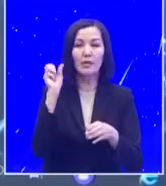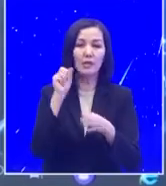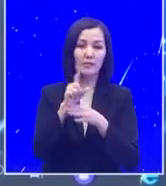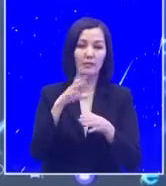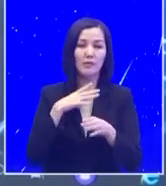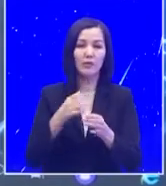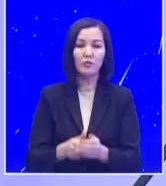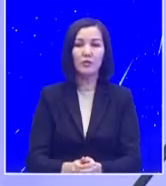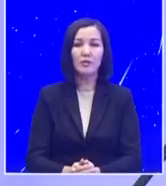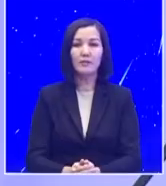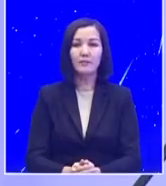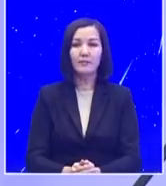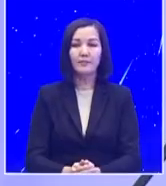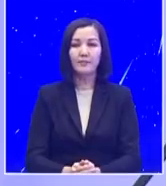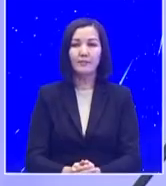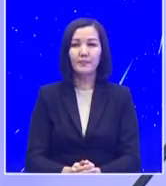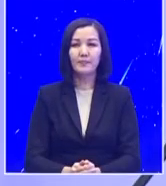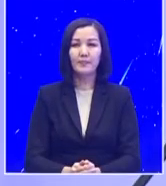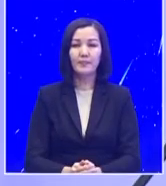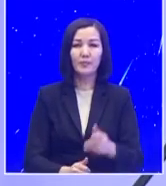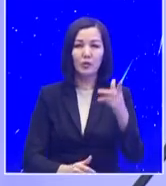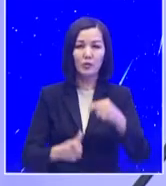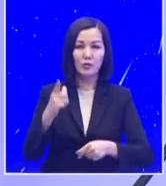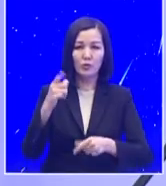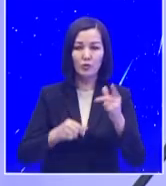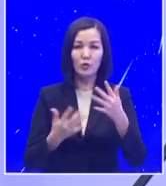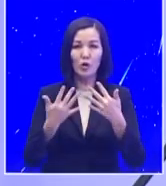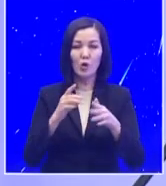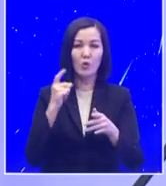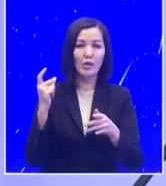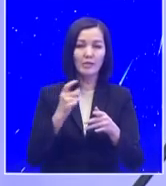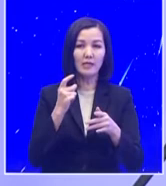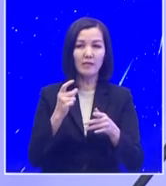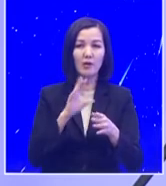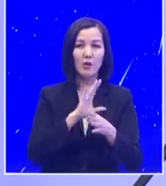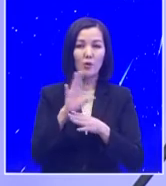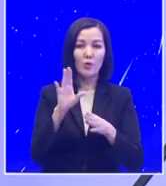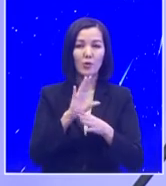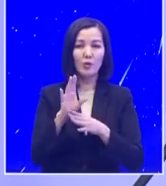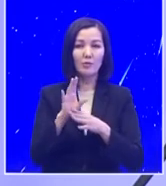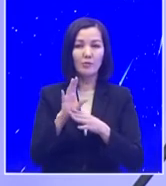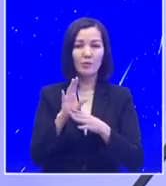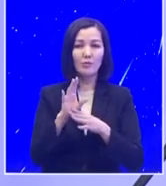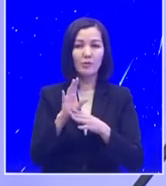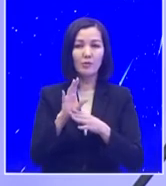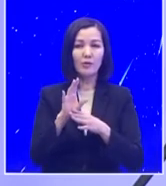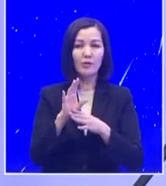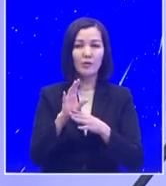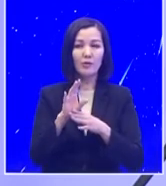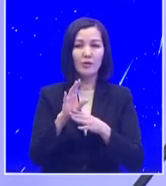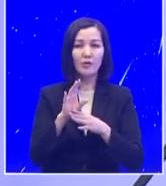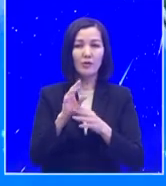тапсырмалар жүктеді. Тауарлы сүт фермаларын, ауыл шаруашылығы өнімдерін терең өңдеу өндірістерін құру жөніндегі